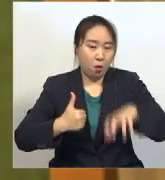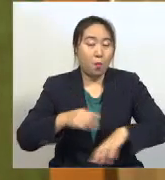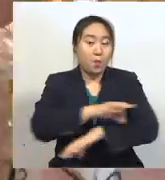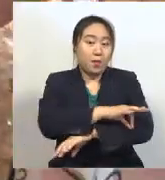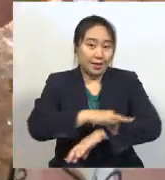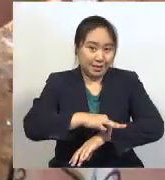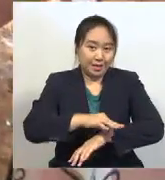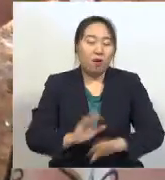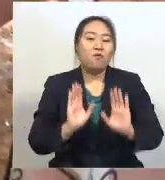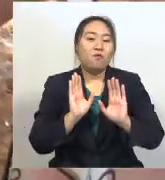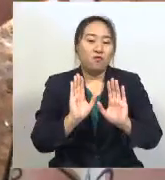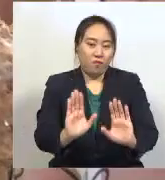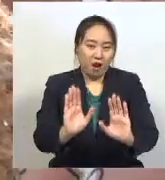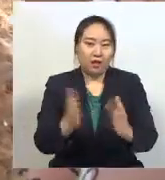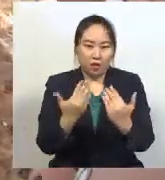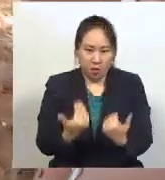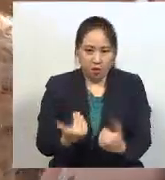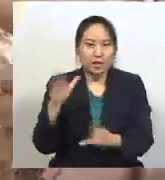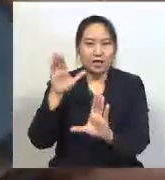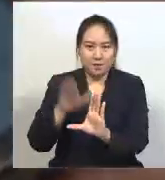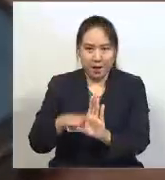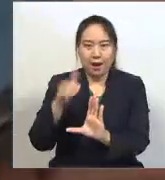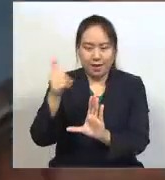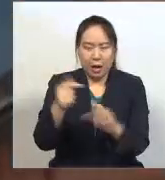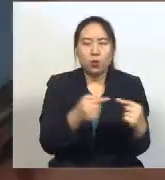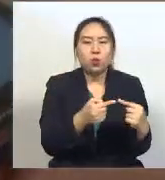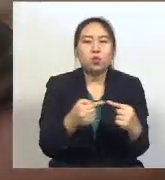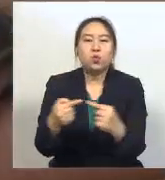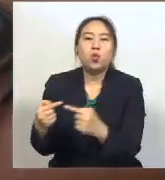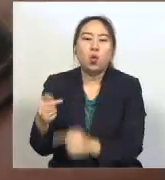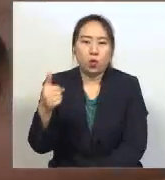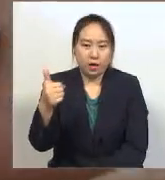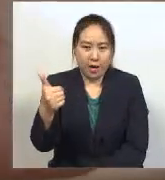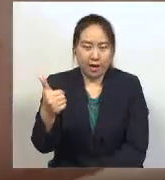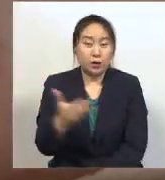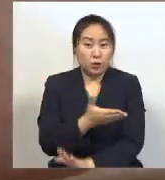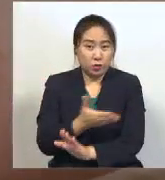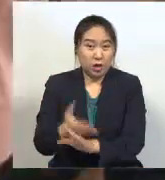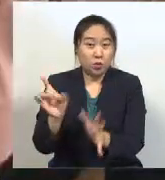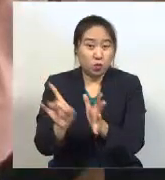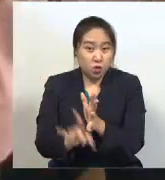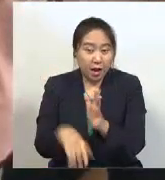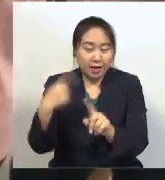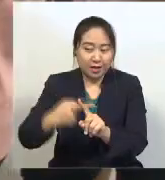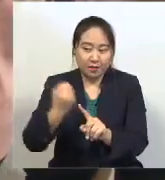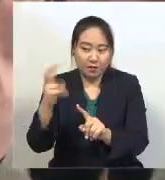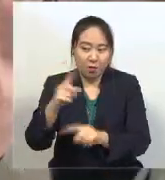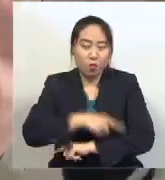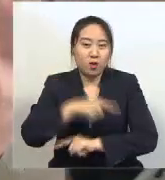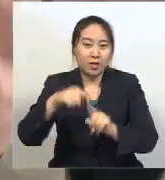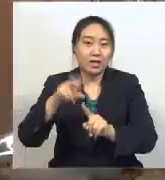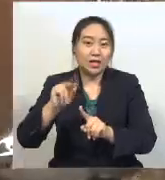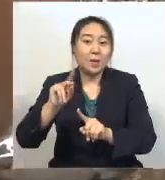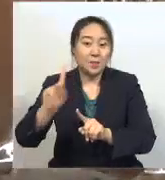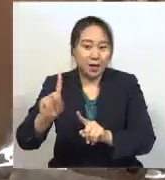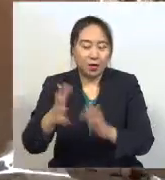ชีกลางฝากบอกว่าสามารถร่วมมาตรการได้ต่อเนื่องสมัครได้จนถึงวันที่31ธันวาคมนี้เลยนะค